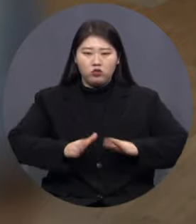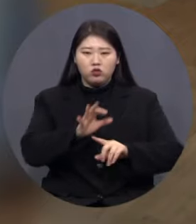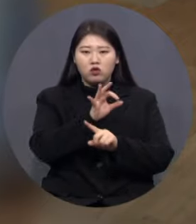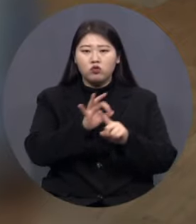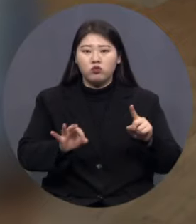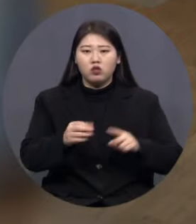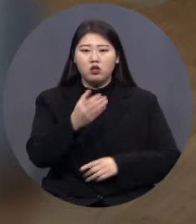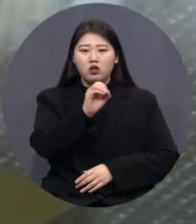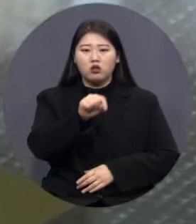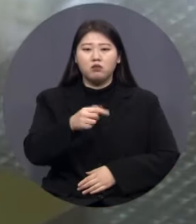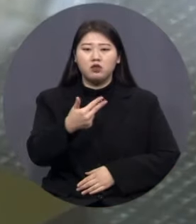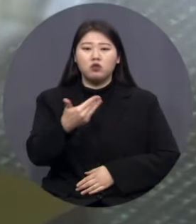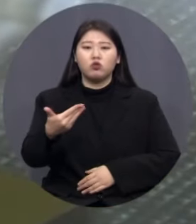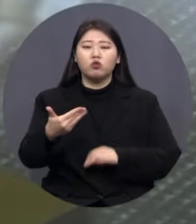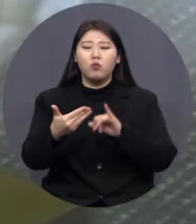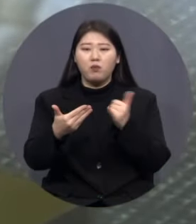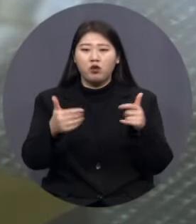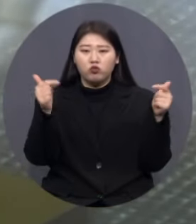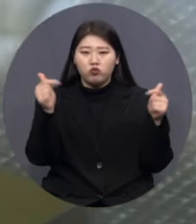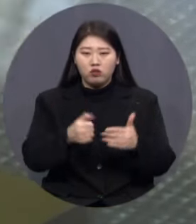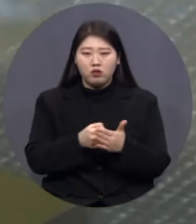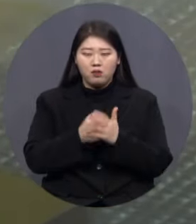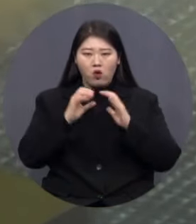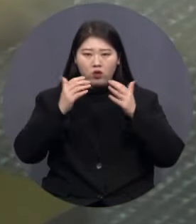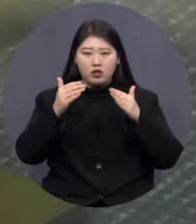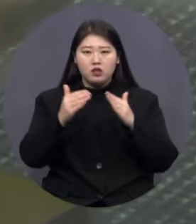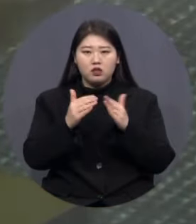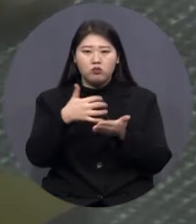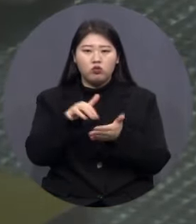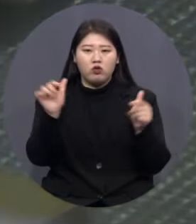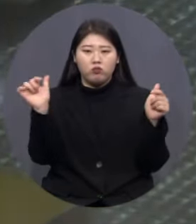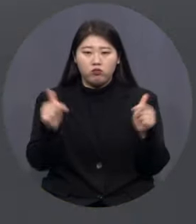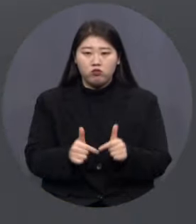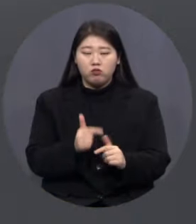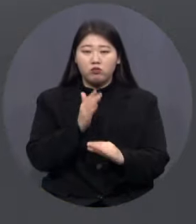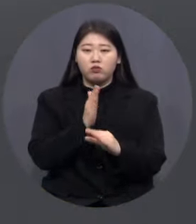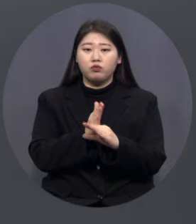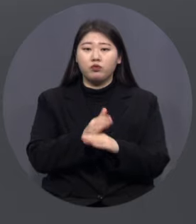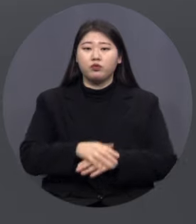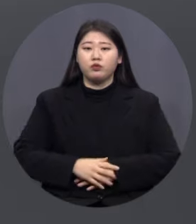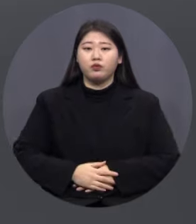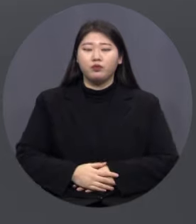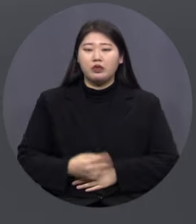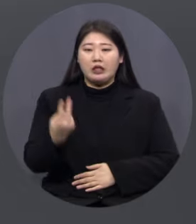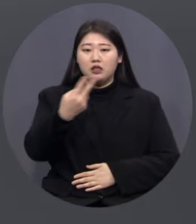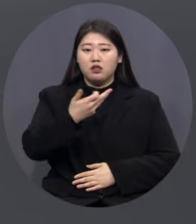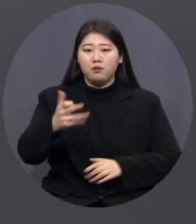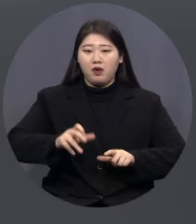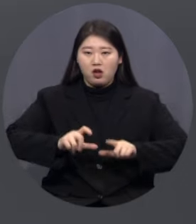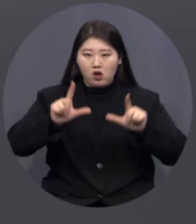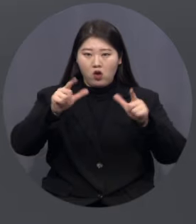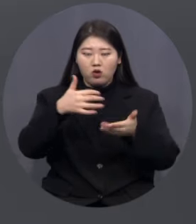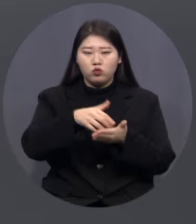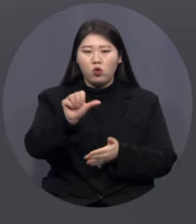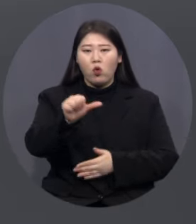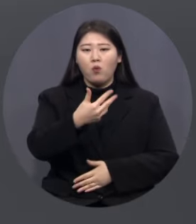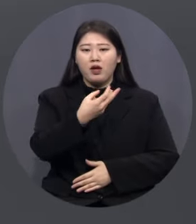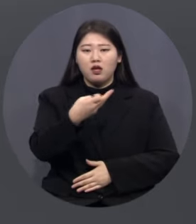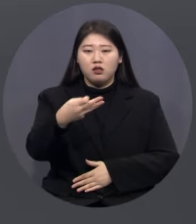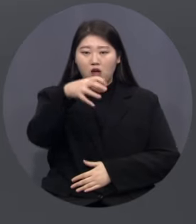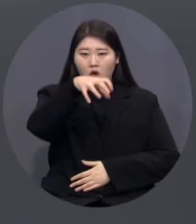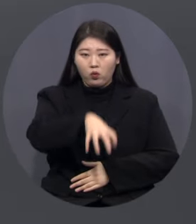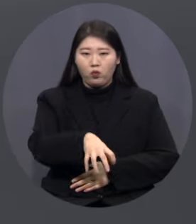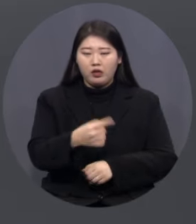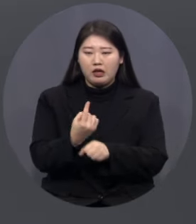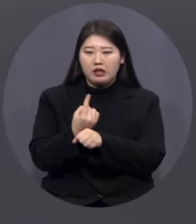0.79 떨어지면서 어린이 집이 빠르게 줄어들고 있습니다 2018년 513 곳에서